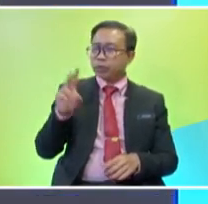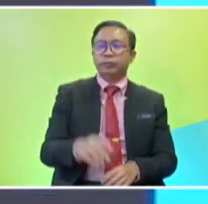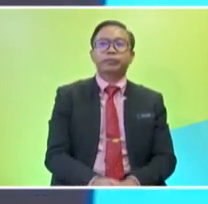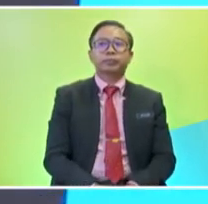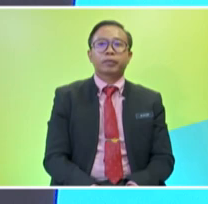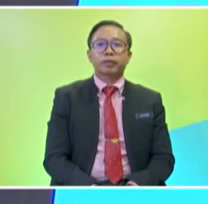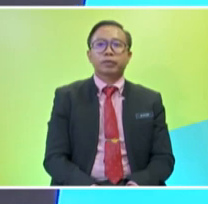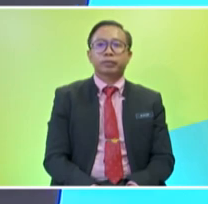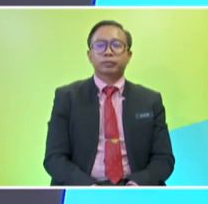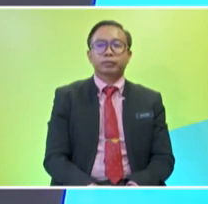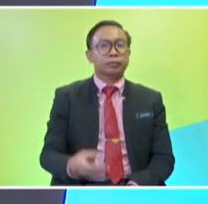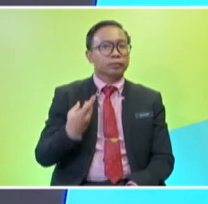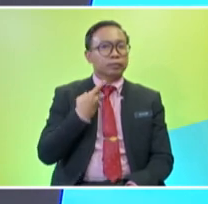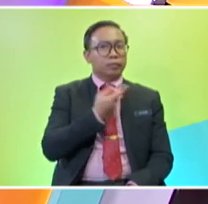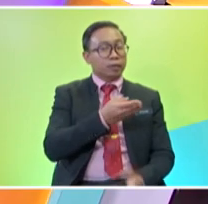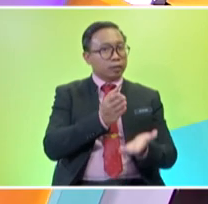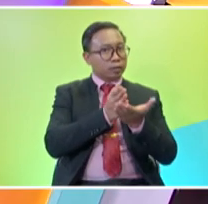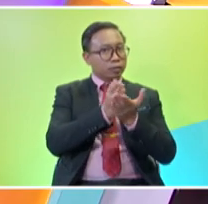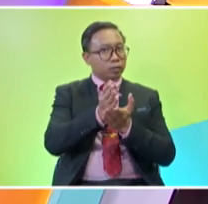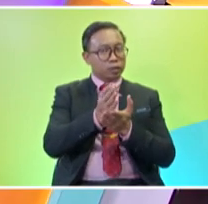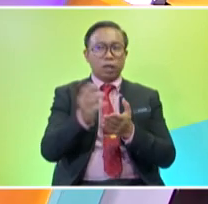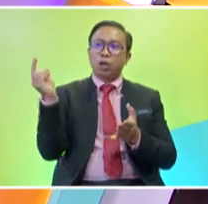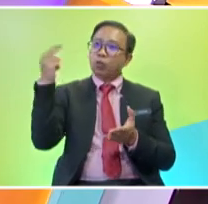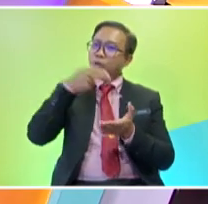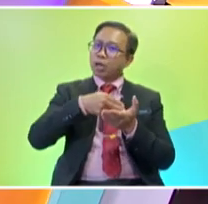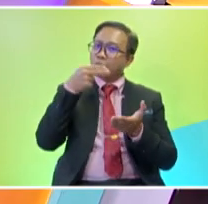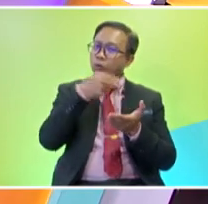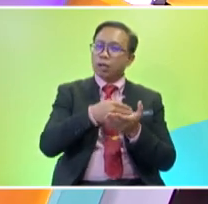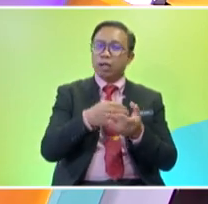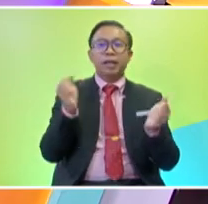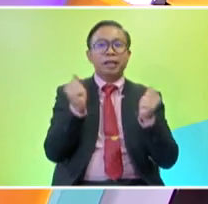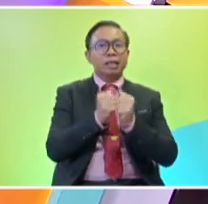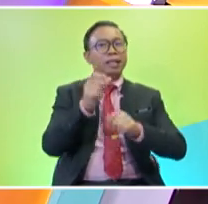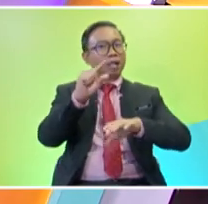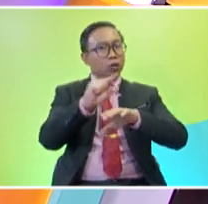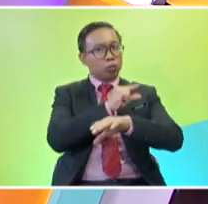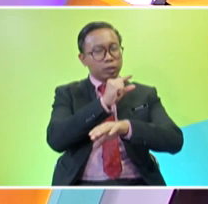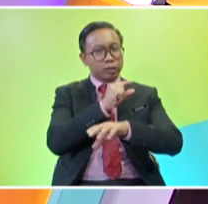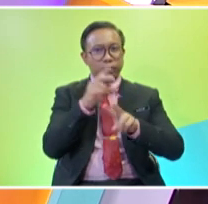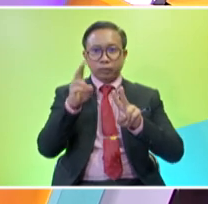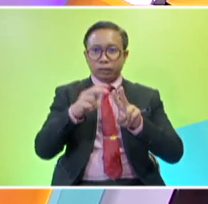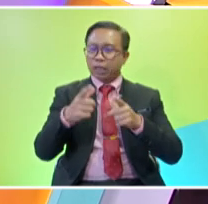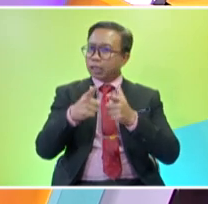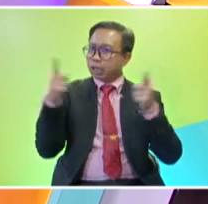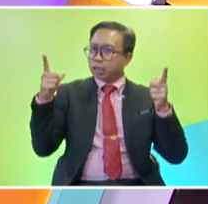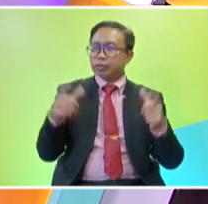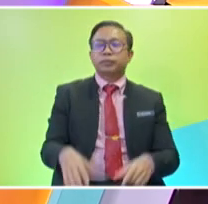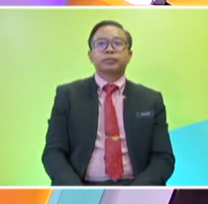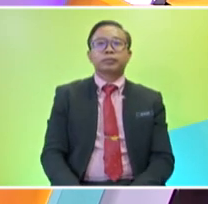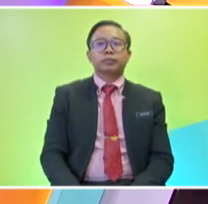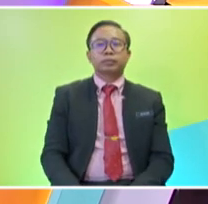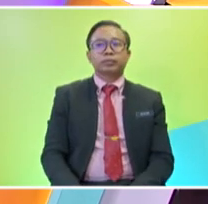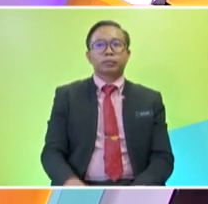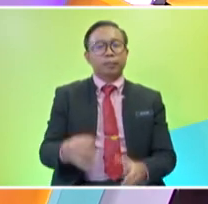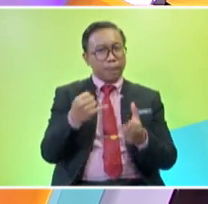pembelahan dua jadi kita teruskan ulang langkah tadi dengan gunakan pasangan yang berbeda Oke